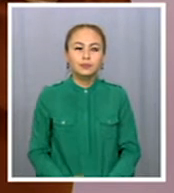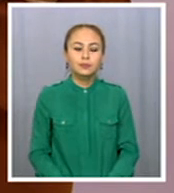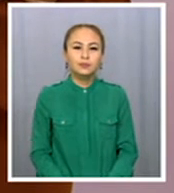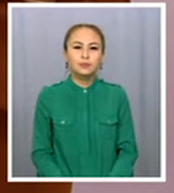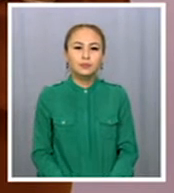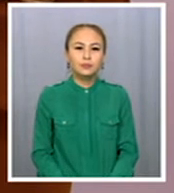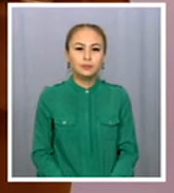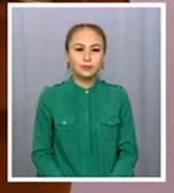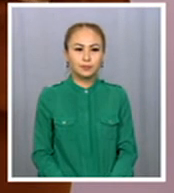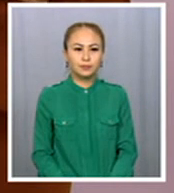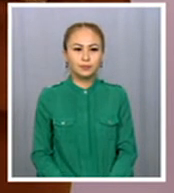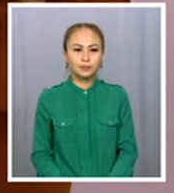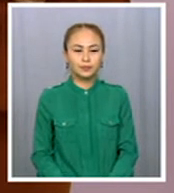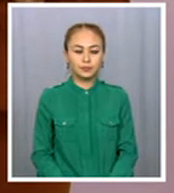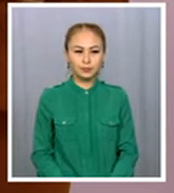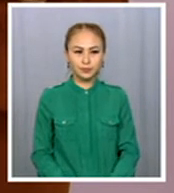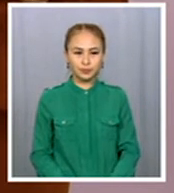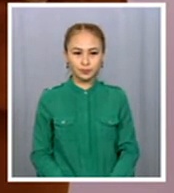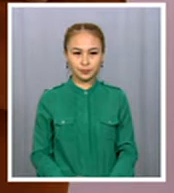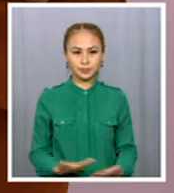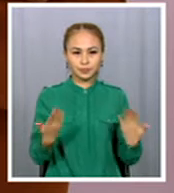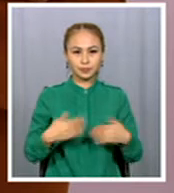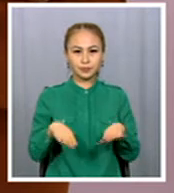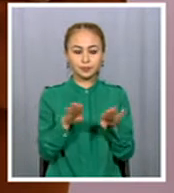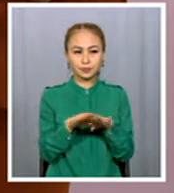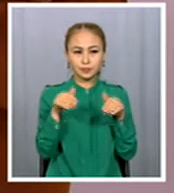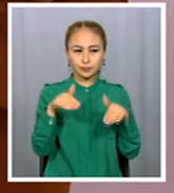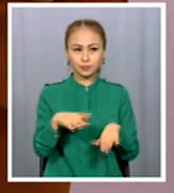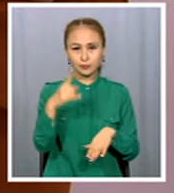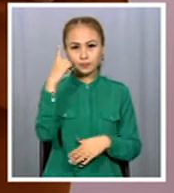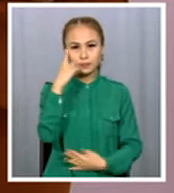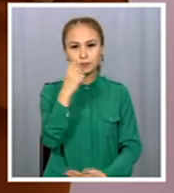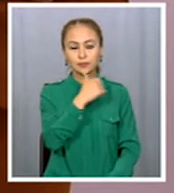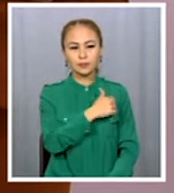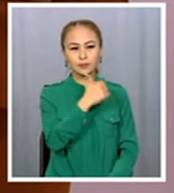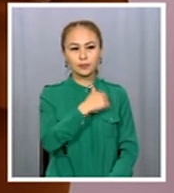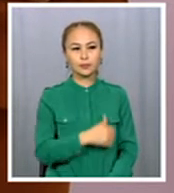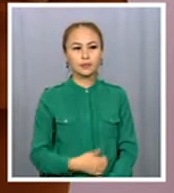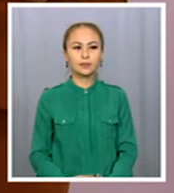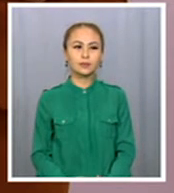белгісіз. Олай болса шешуін ойланамыз.